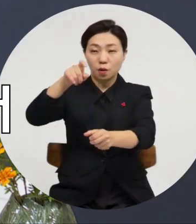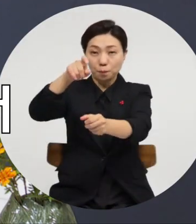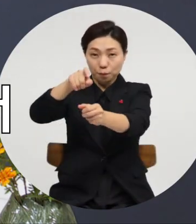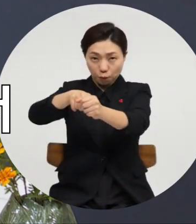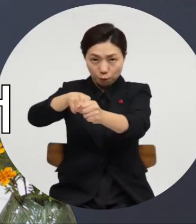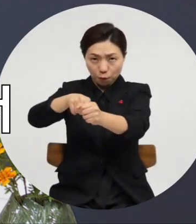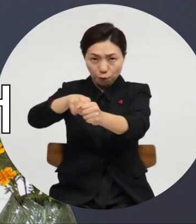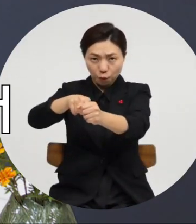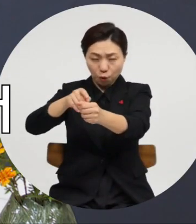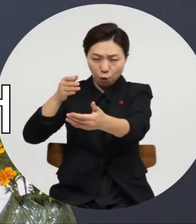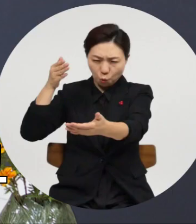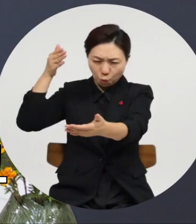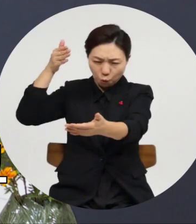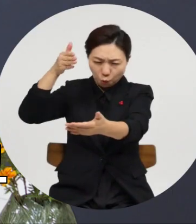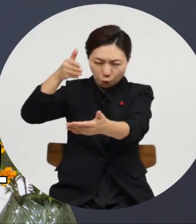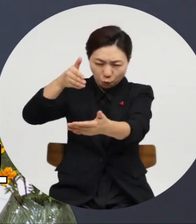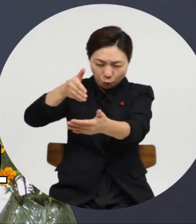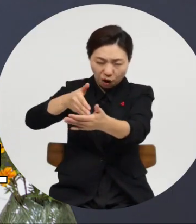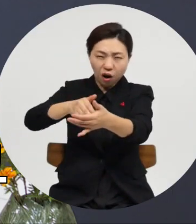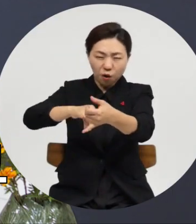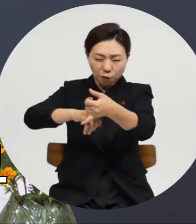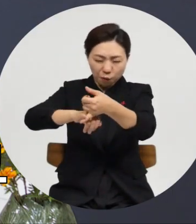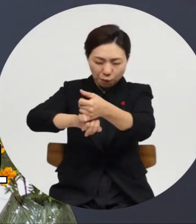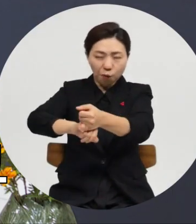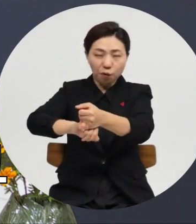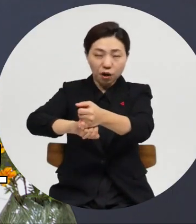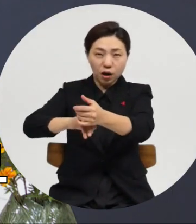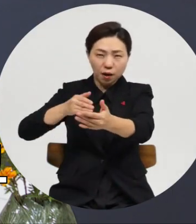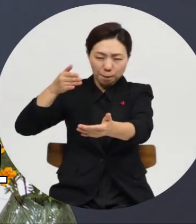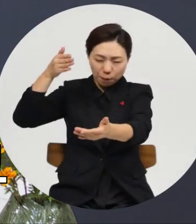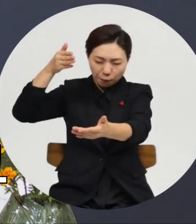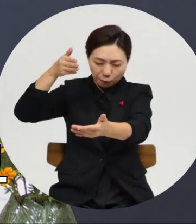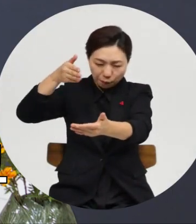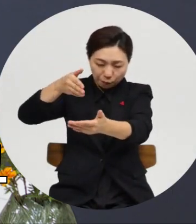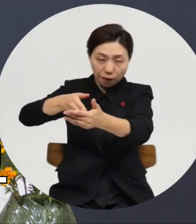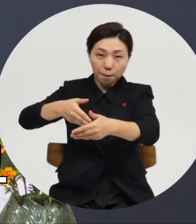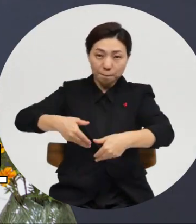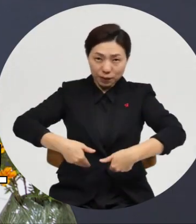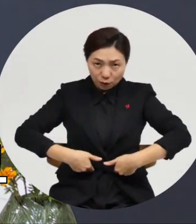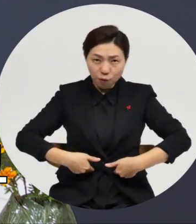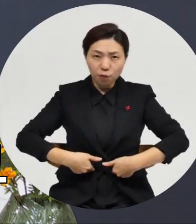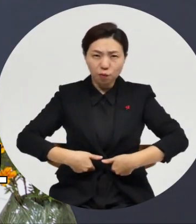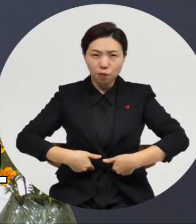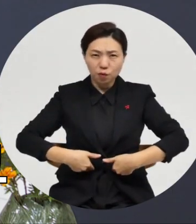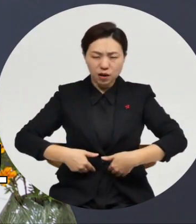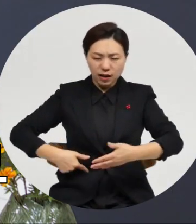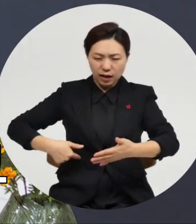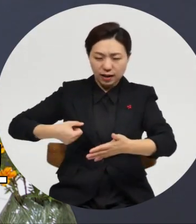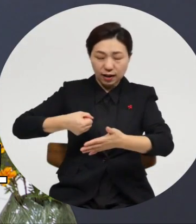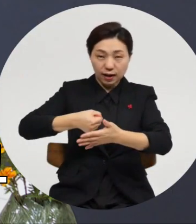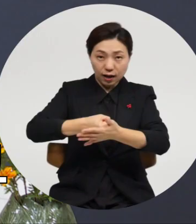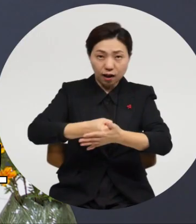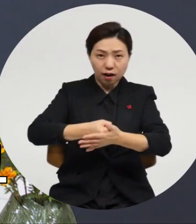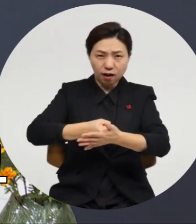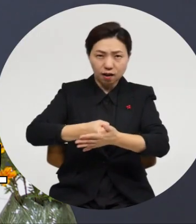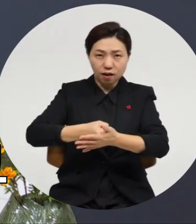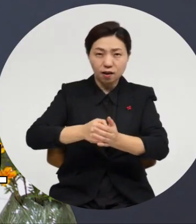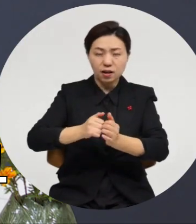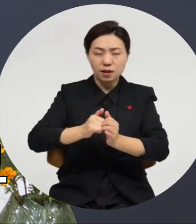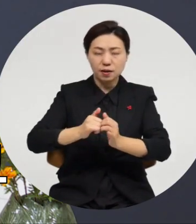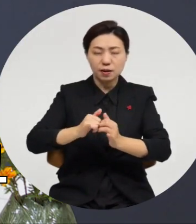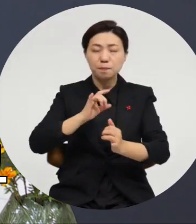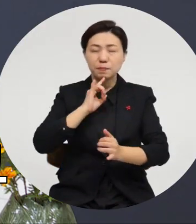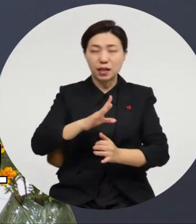걸어가는 사람과, 목표에 도달해야 된다. 도달해야 되겠다.